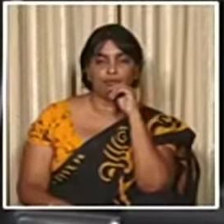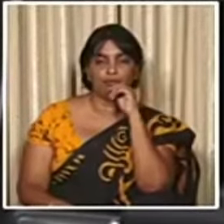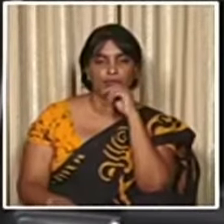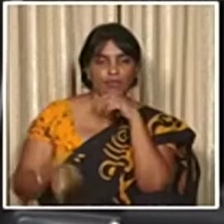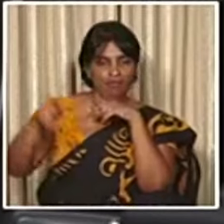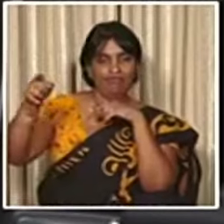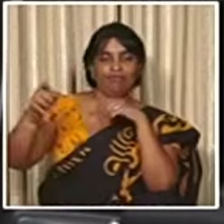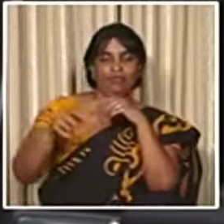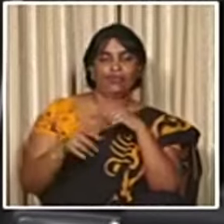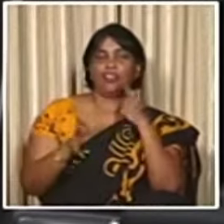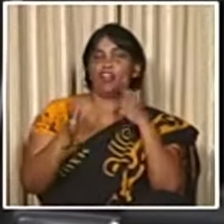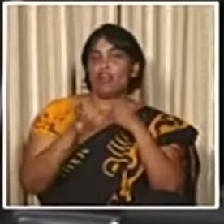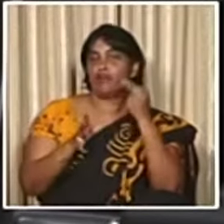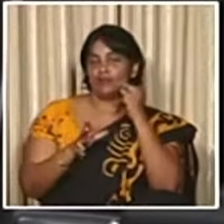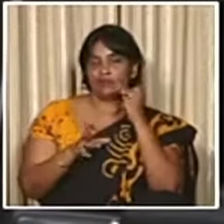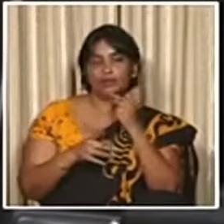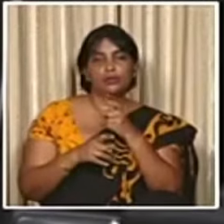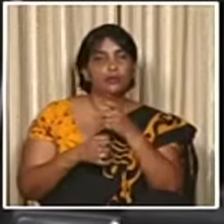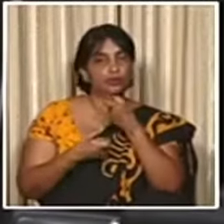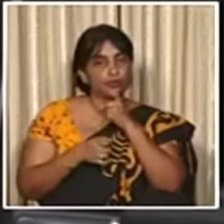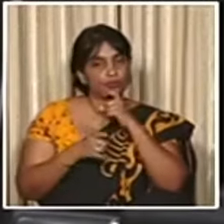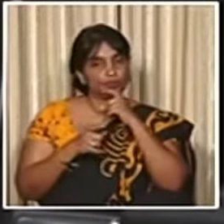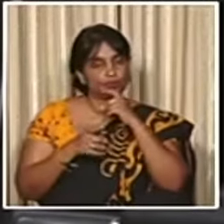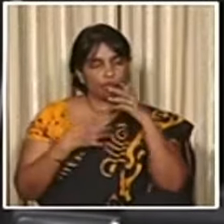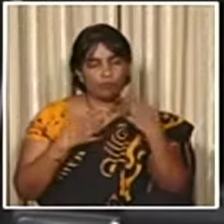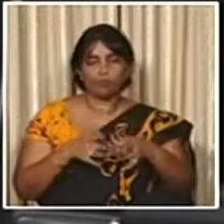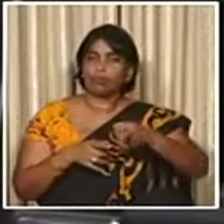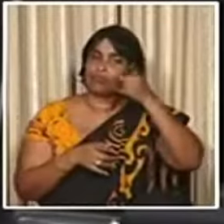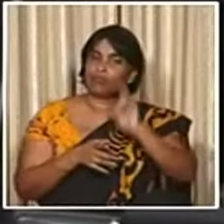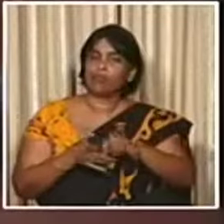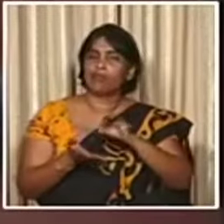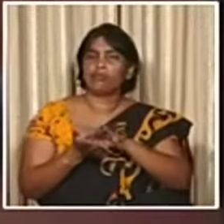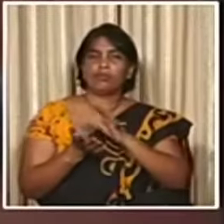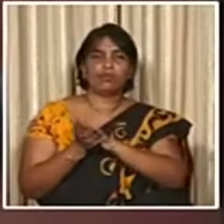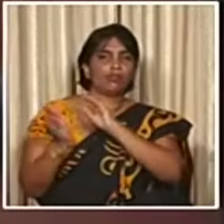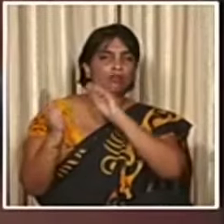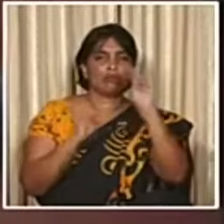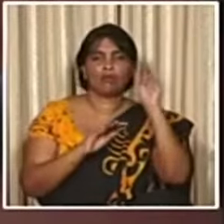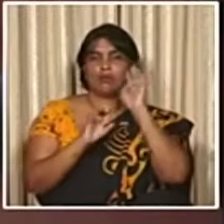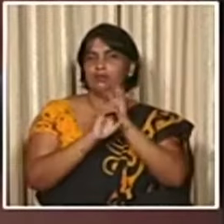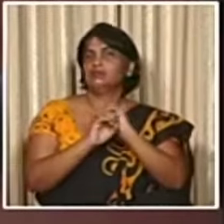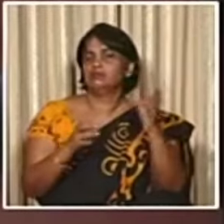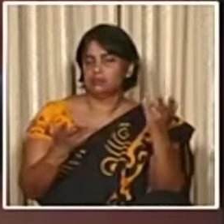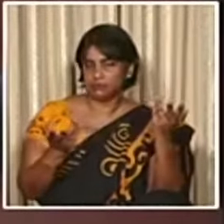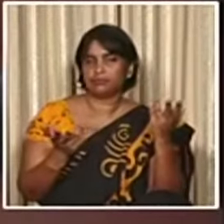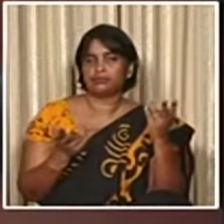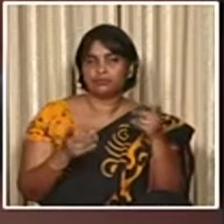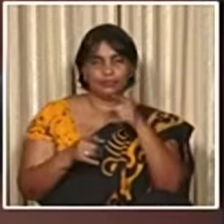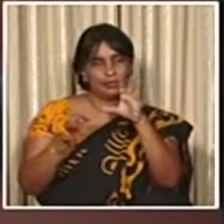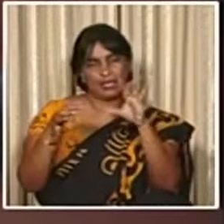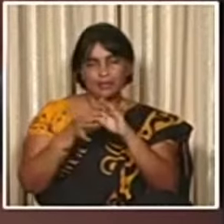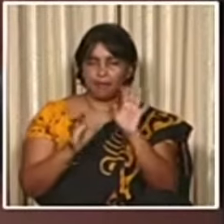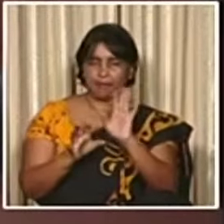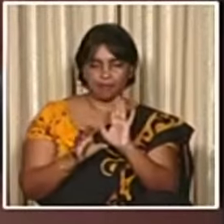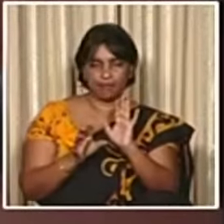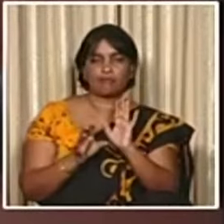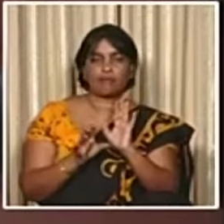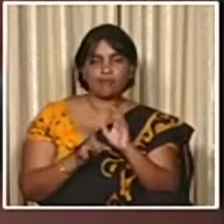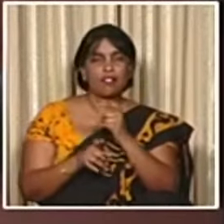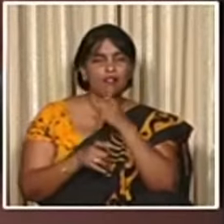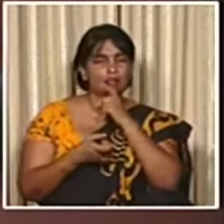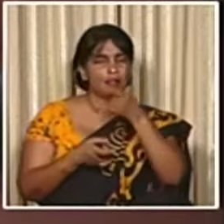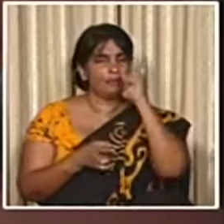ගරු සභාපති අනුකමර මෙතුමා නඩුව අහලා තීන්දුව කල් තියලා තියෙනවා තීන්දුව ප්‍රකාශ කරන්න නැතුව. ඔන්න මං කියන්නේ මේකට සම්බන්ධ නොවුණත් මං කියන්නේ මේ